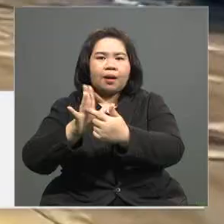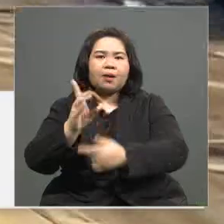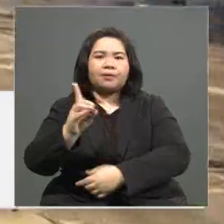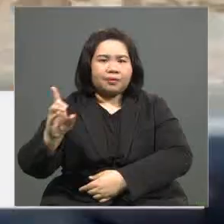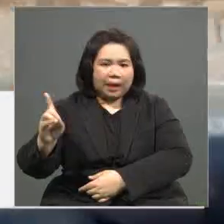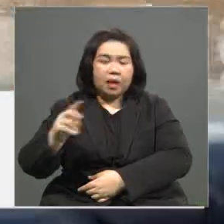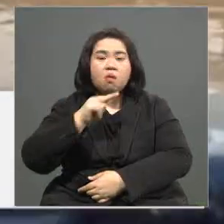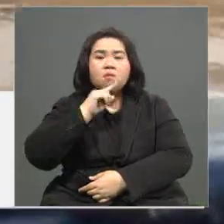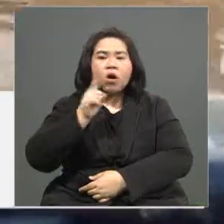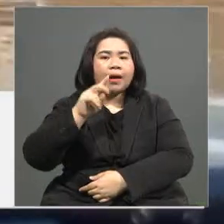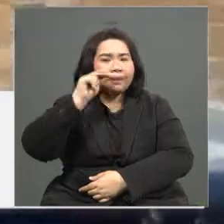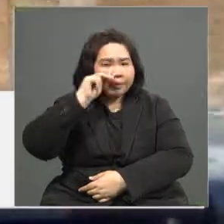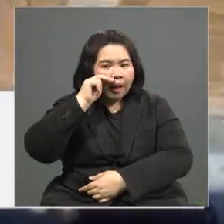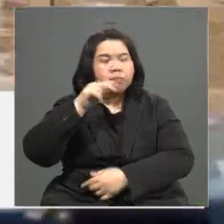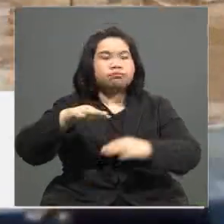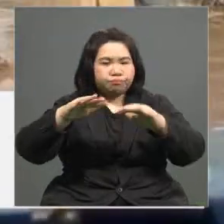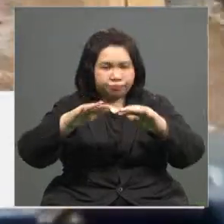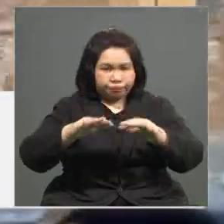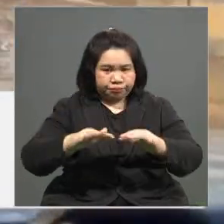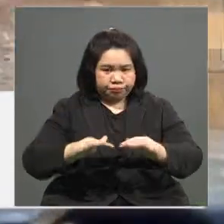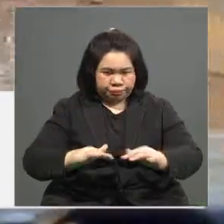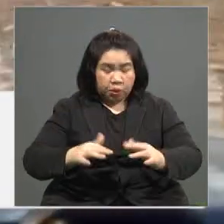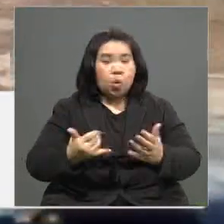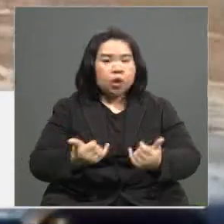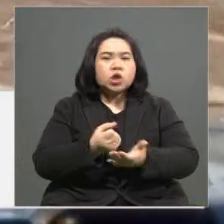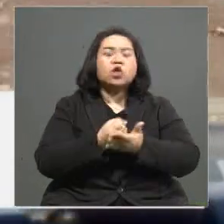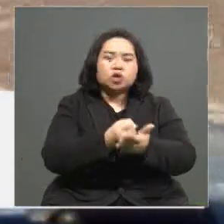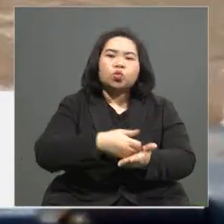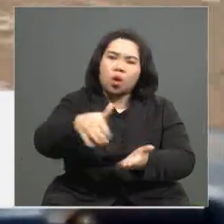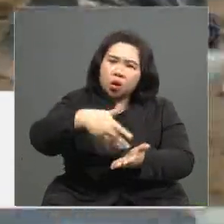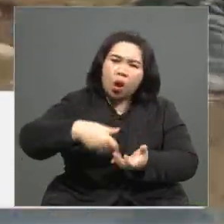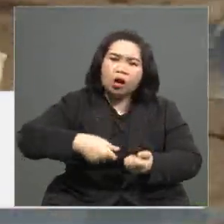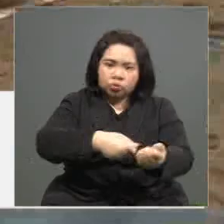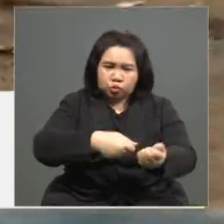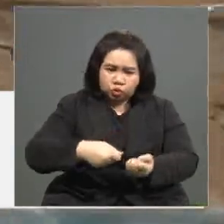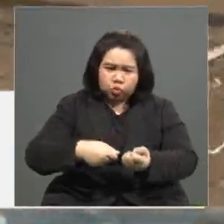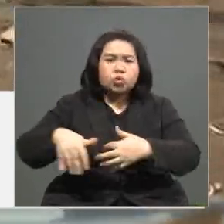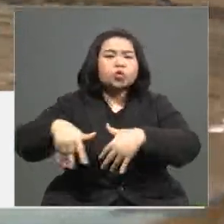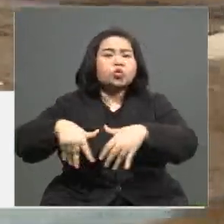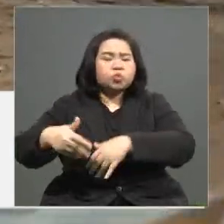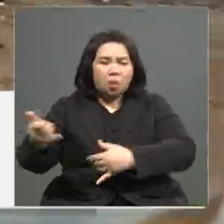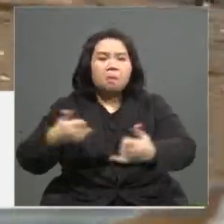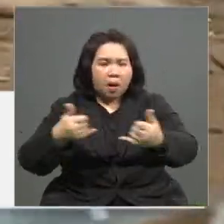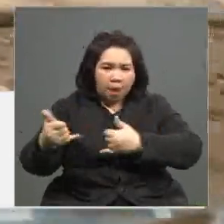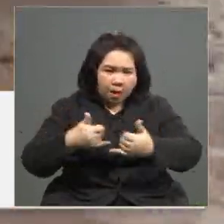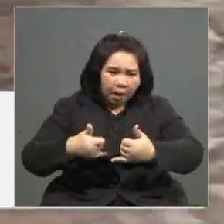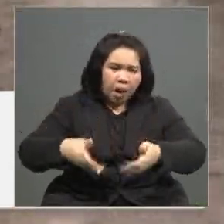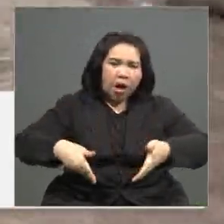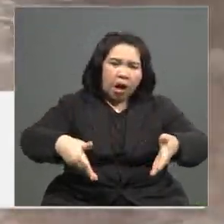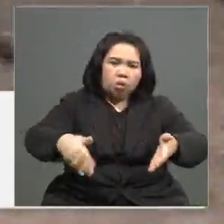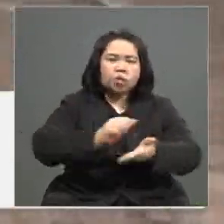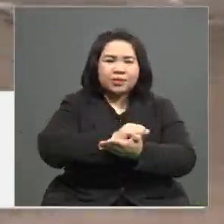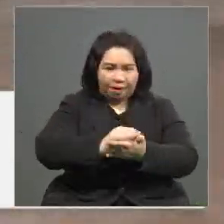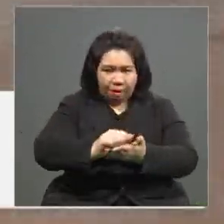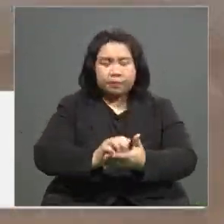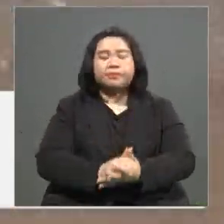ติน้ำได้ลดลงหมดแล้ววันนี้เป็นการฟื้นฟูชาวบ้านในละแวกนั้นได้ออกมาทำความสะอาดบ้านเรือนและล้างถนนถัด